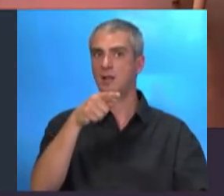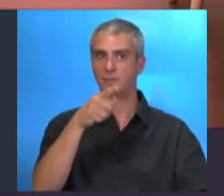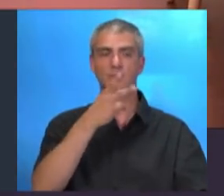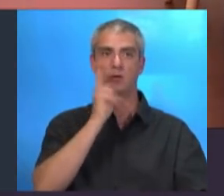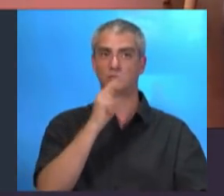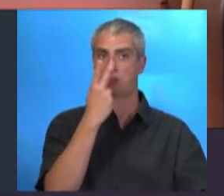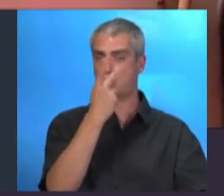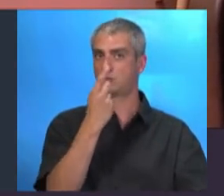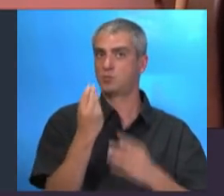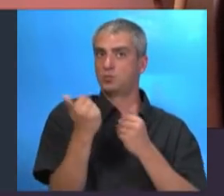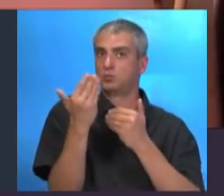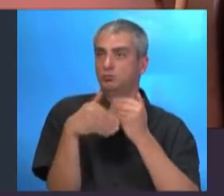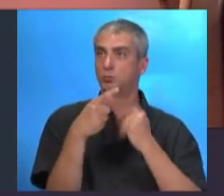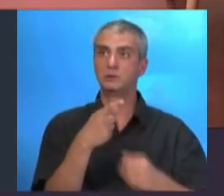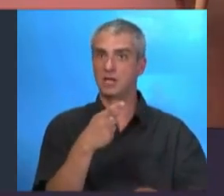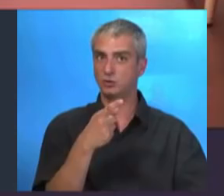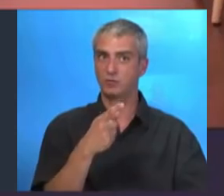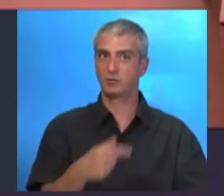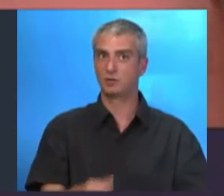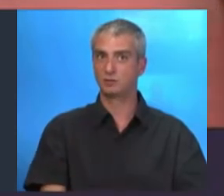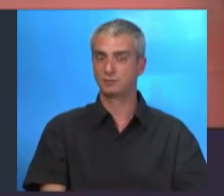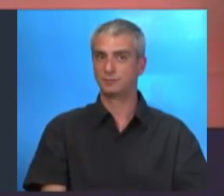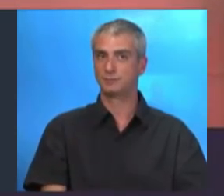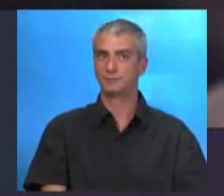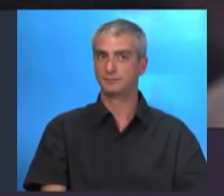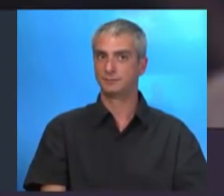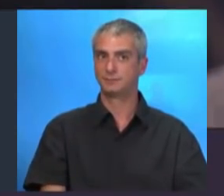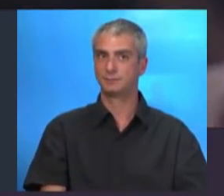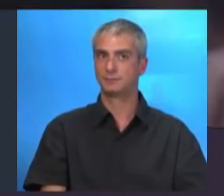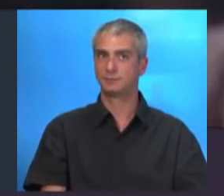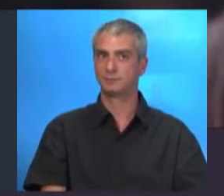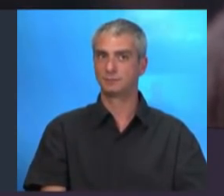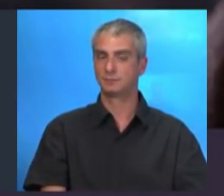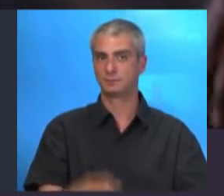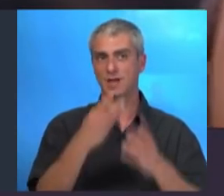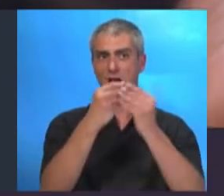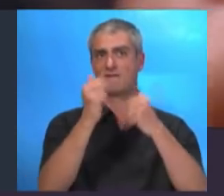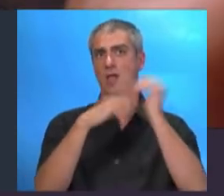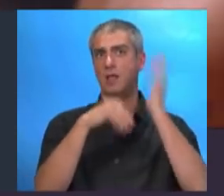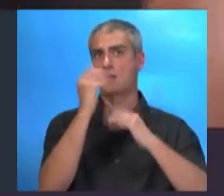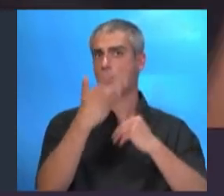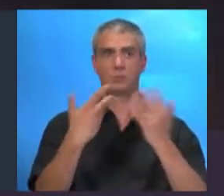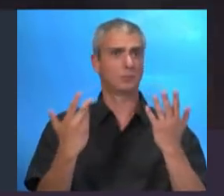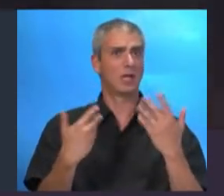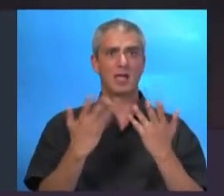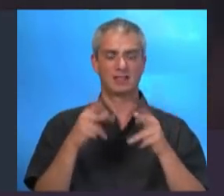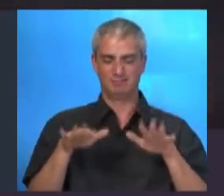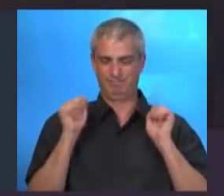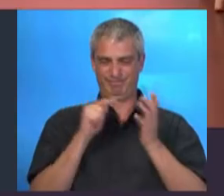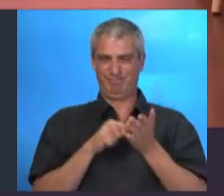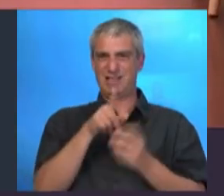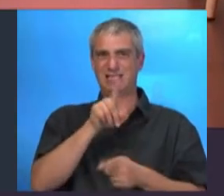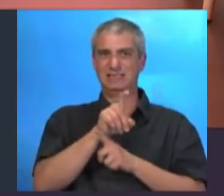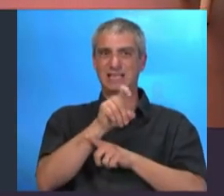בעצם אפשר לראות את המוצר הסופי, אוקיי? הפקת חלבון. אין את הרתיעה